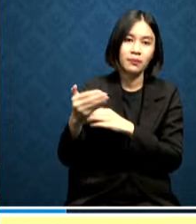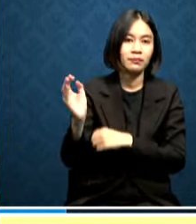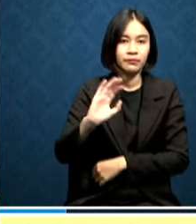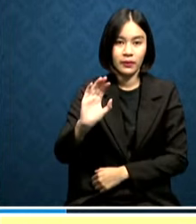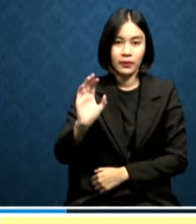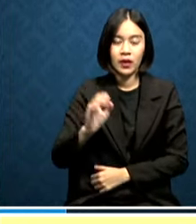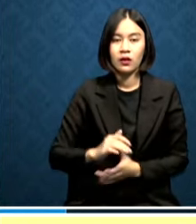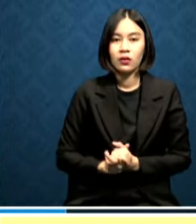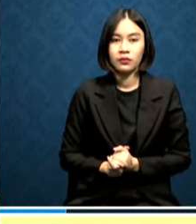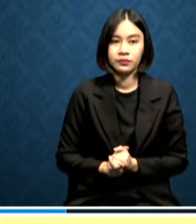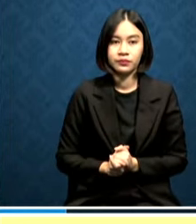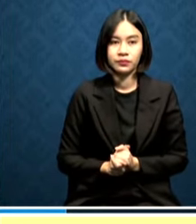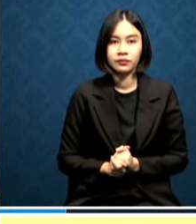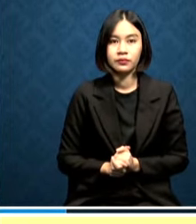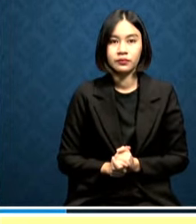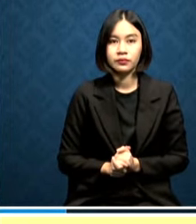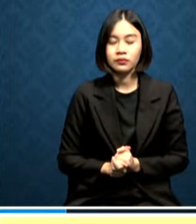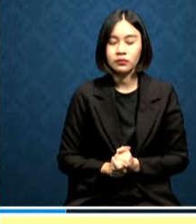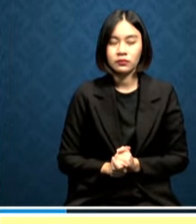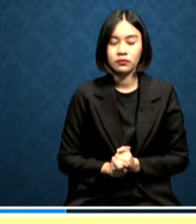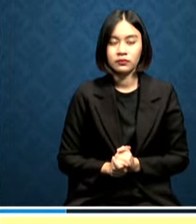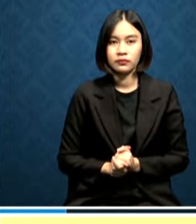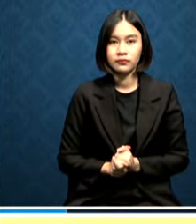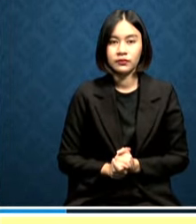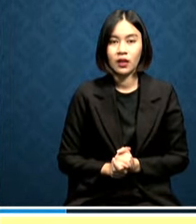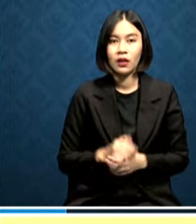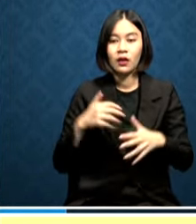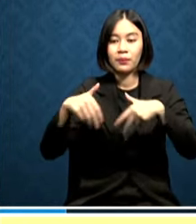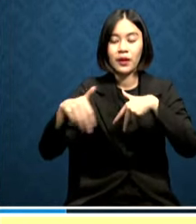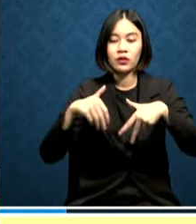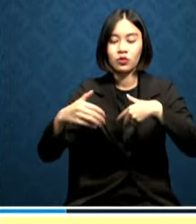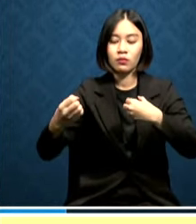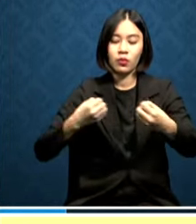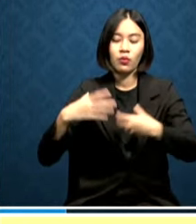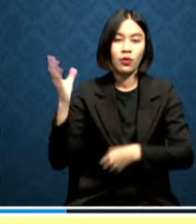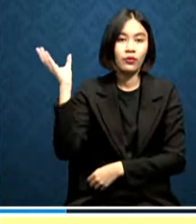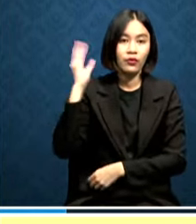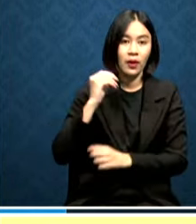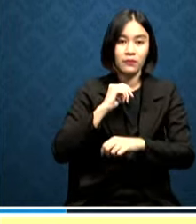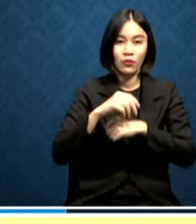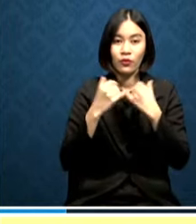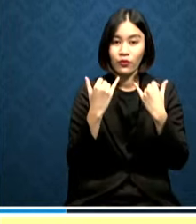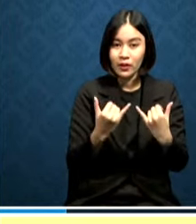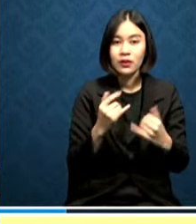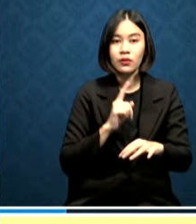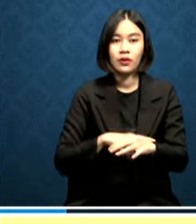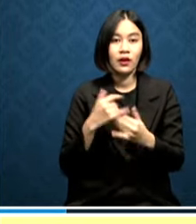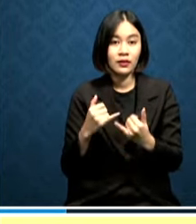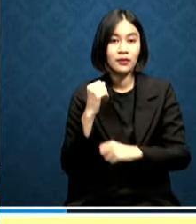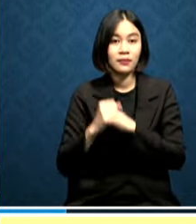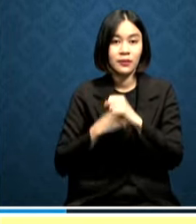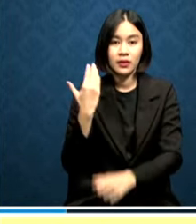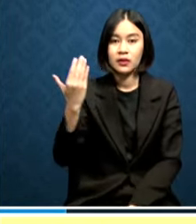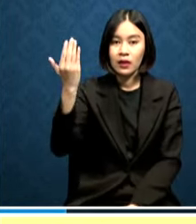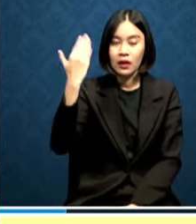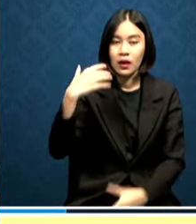ก็เรื่องของการฟังเสียงประชาชนปีนี้วันนี้ช่วงเวลานี้เมื่อปีที่แล้วนะครับ